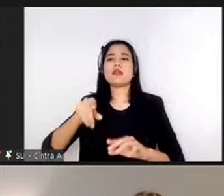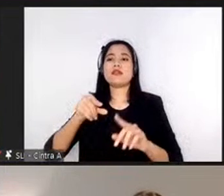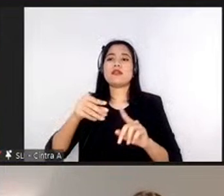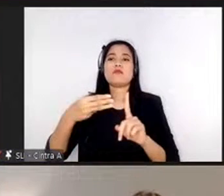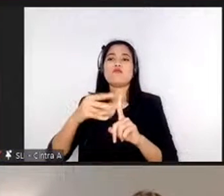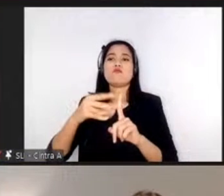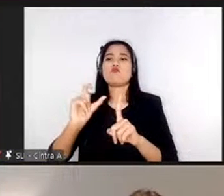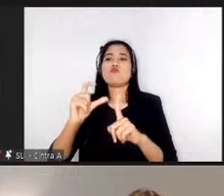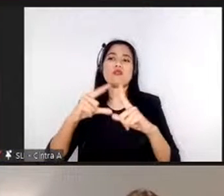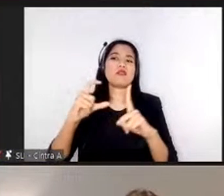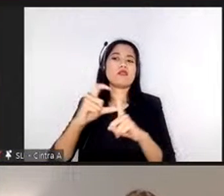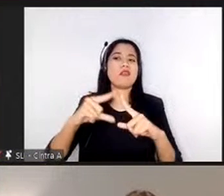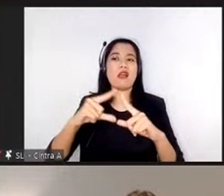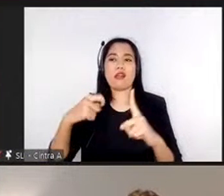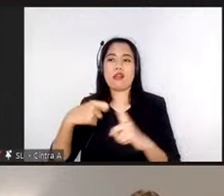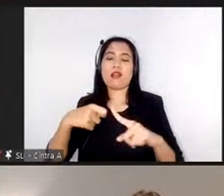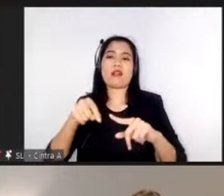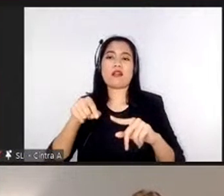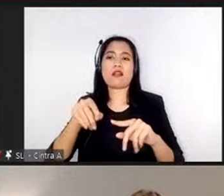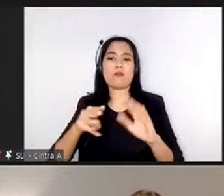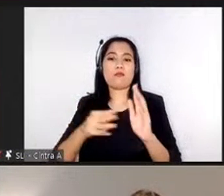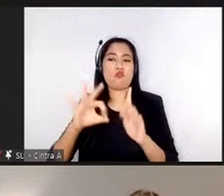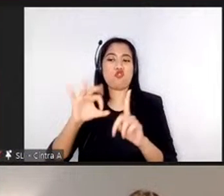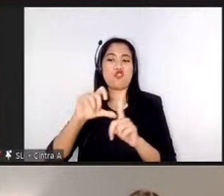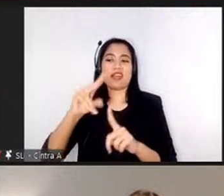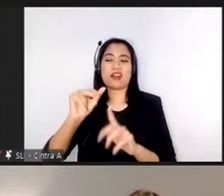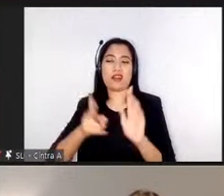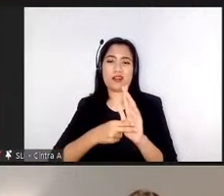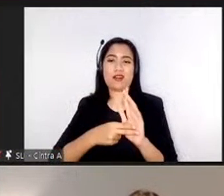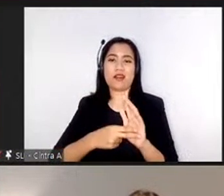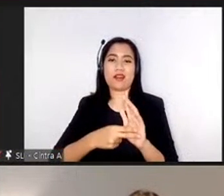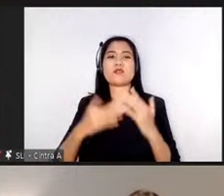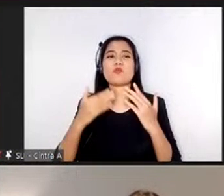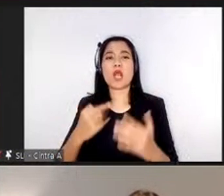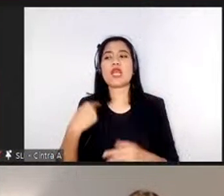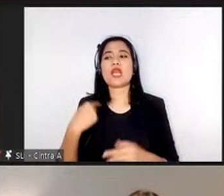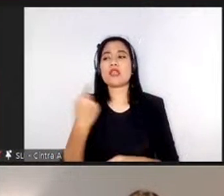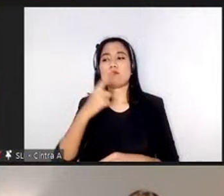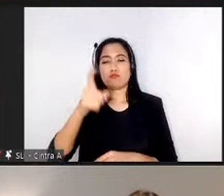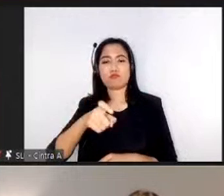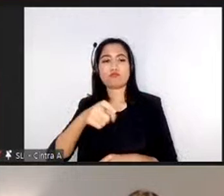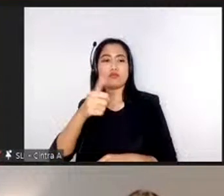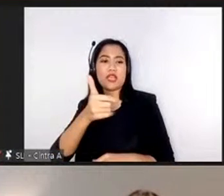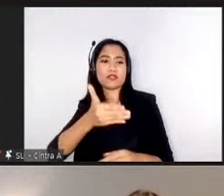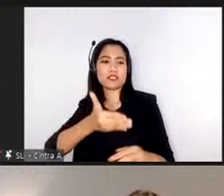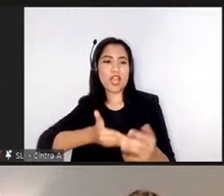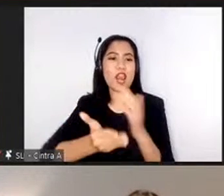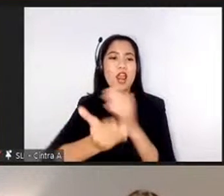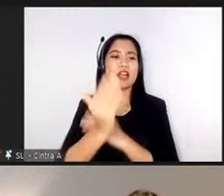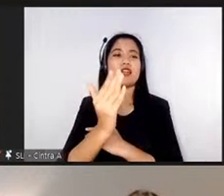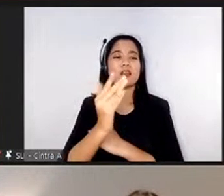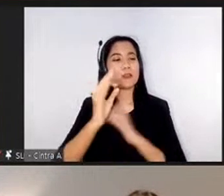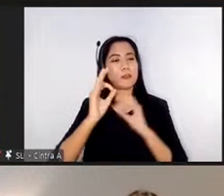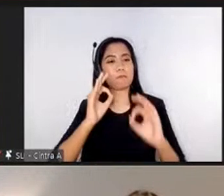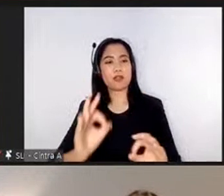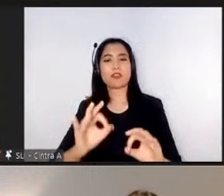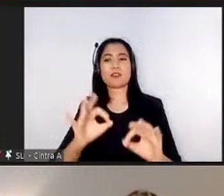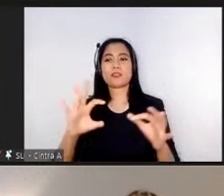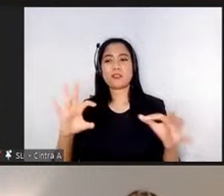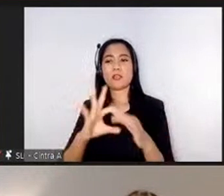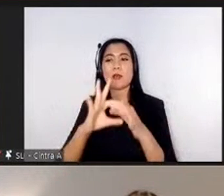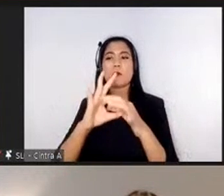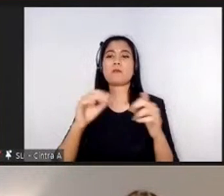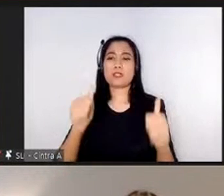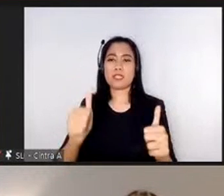mudah-mudahan kita bisa terus berada di Jalur yang tepat dan kita bisa bekerja sama Terima kasih Bu Bapak Lorenzo anda